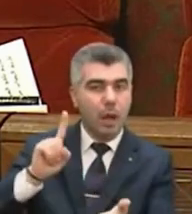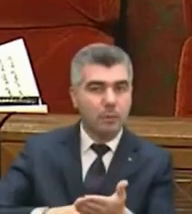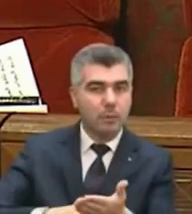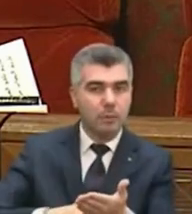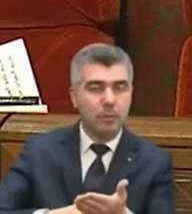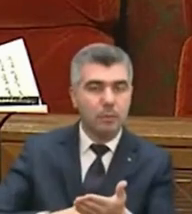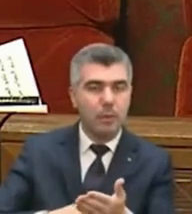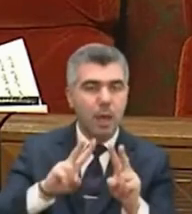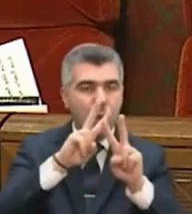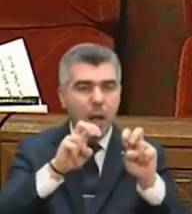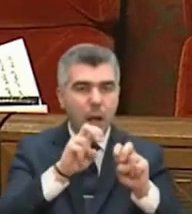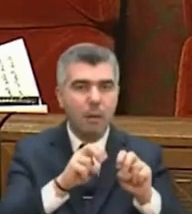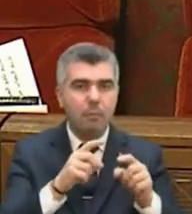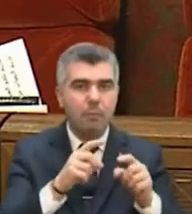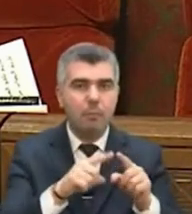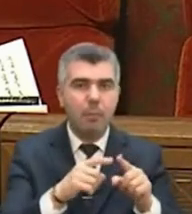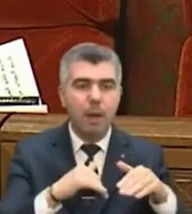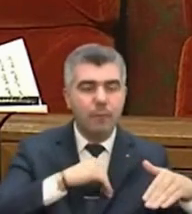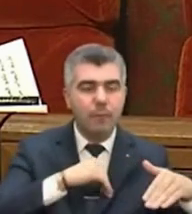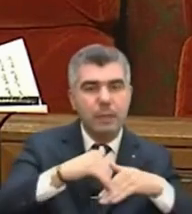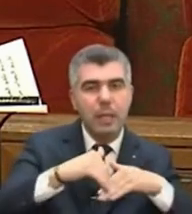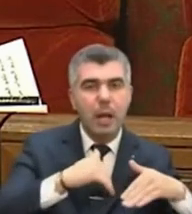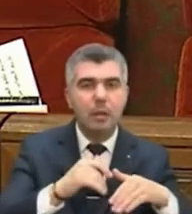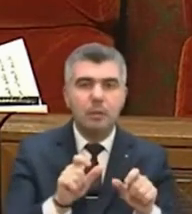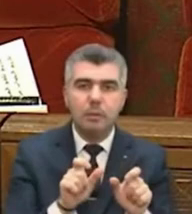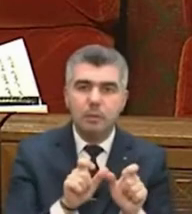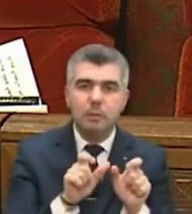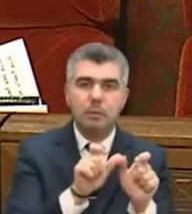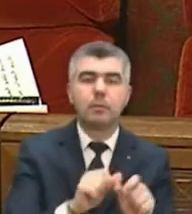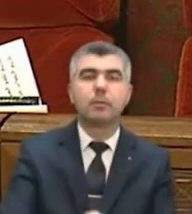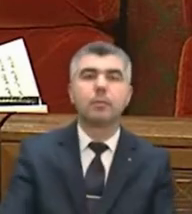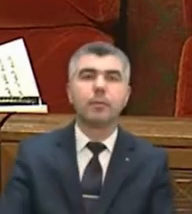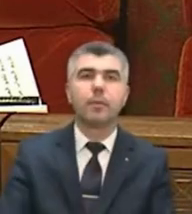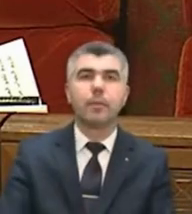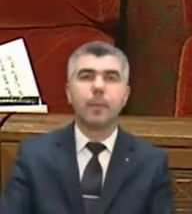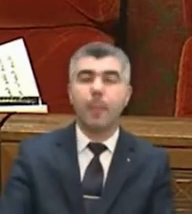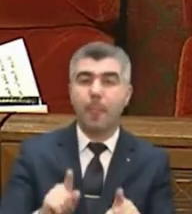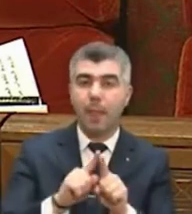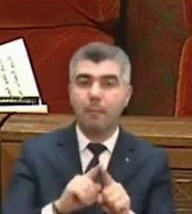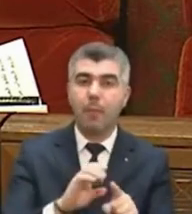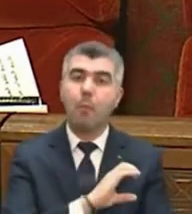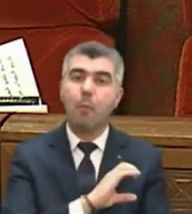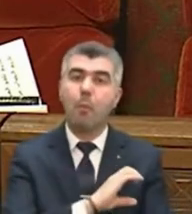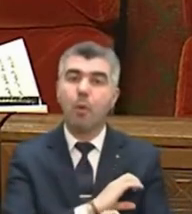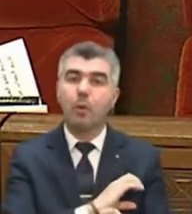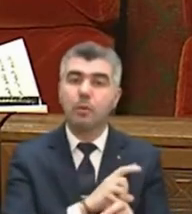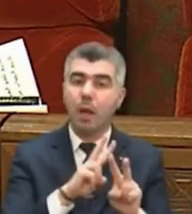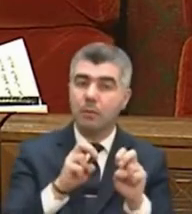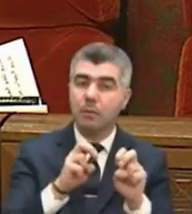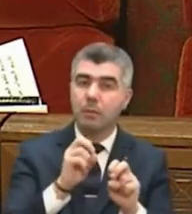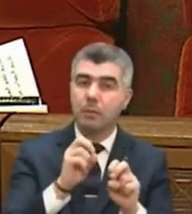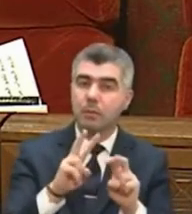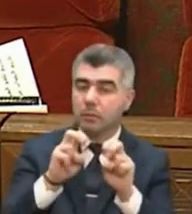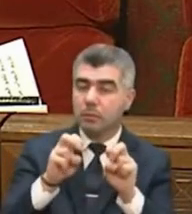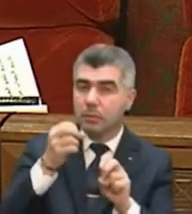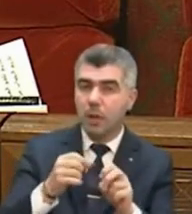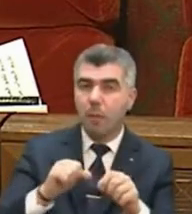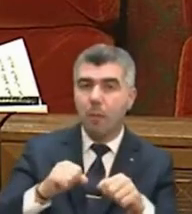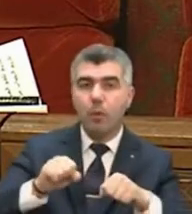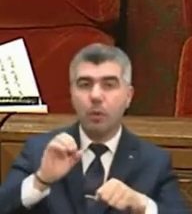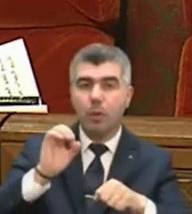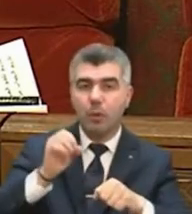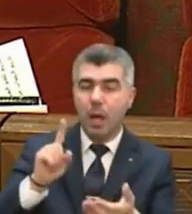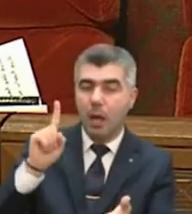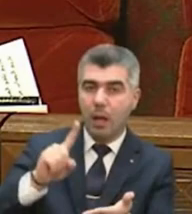تعزيز المراقبة الطرقية على مستعملي الدراجات النارية من خلال تقوية عمل الوحدات المتنقلة التابعة للأمن الوطني، ولكن أيضا